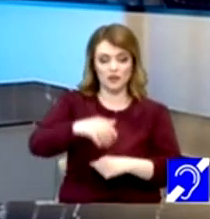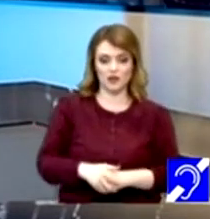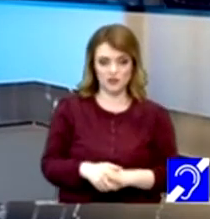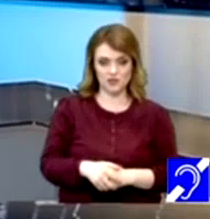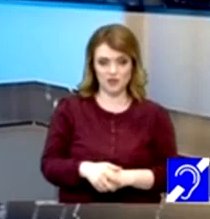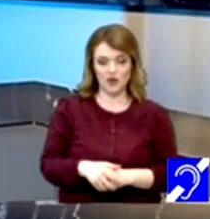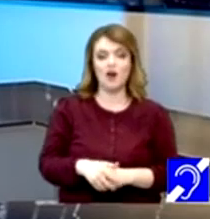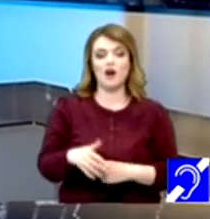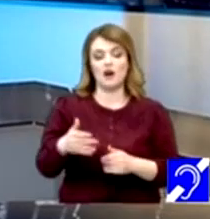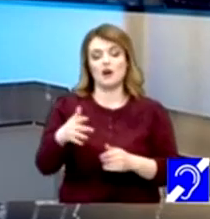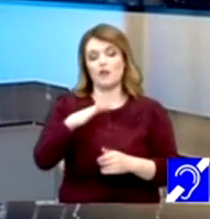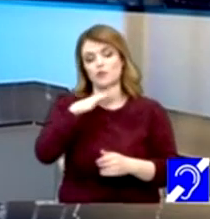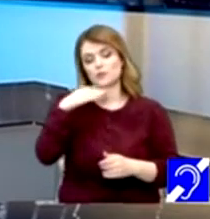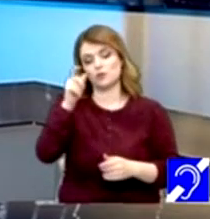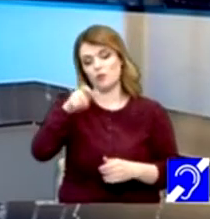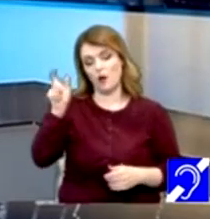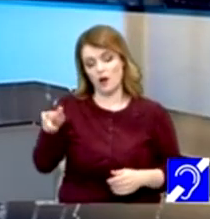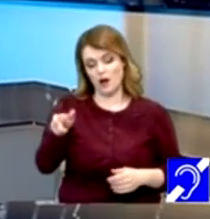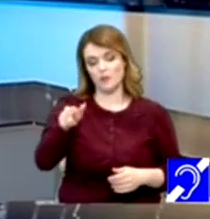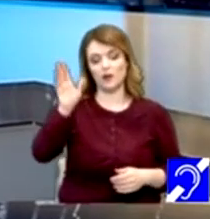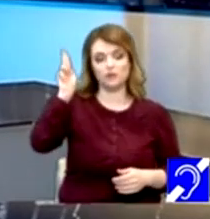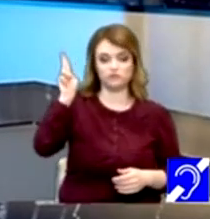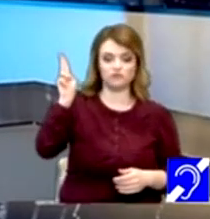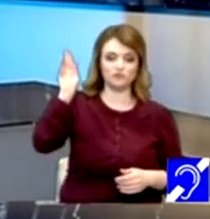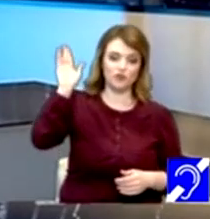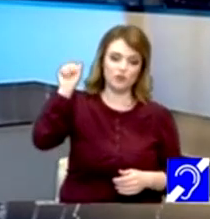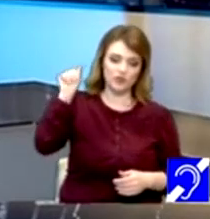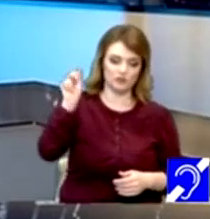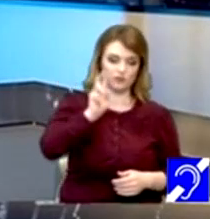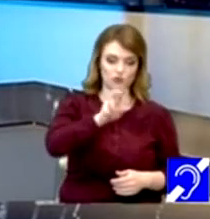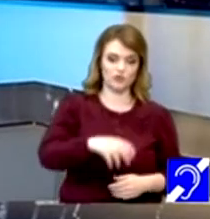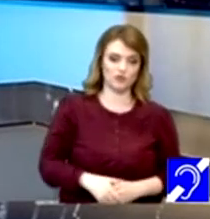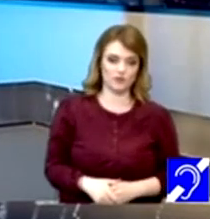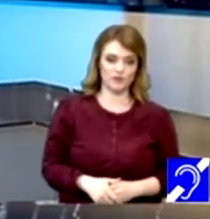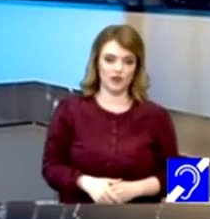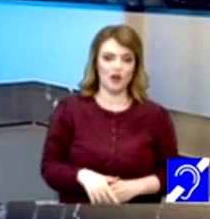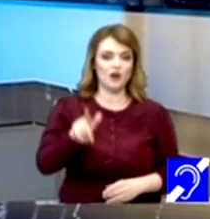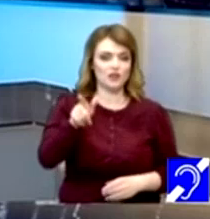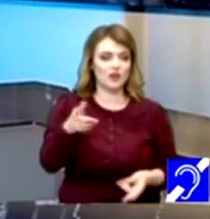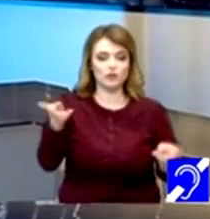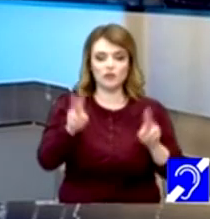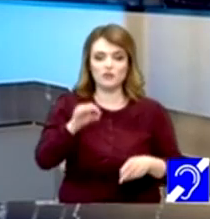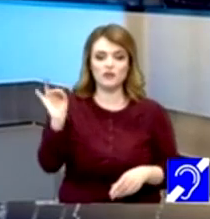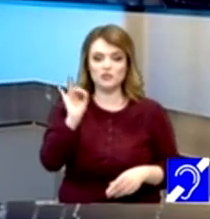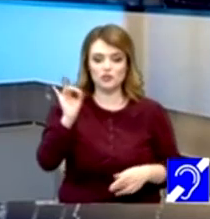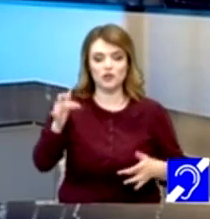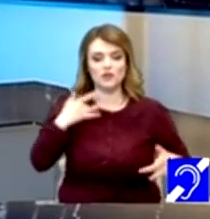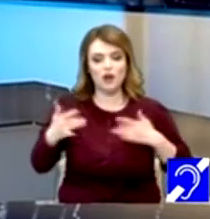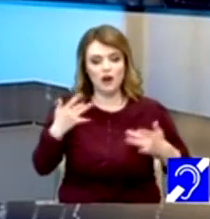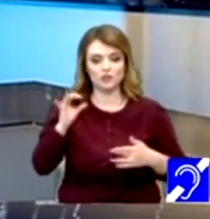lângă rudele artistului, au fost zeci de admiratori, prieteni și colegi de breaslă. A lăsat o pagină în istoria teatrului